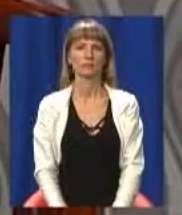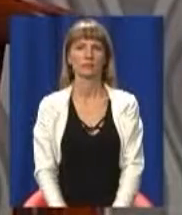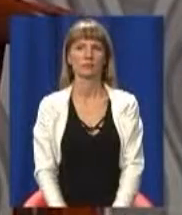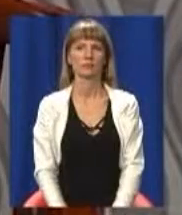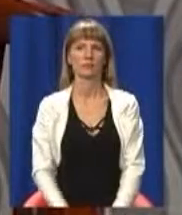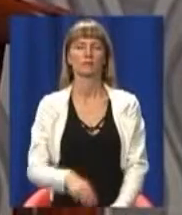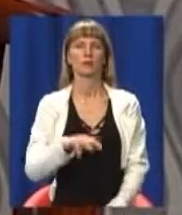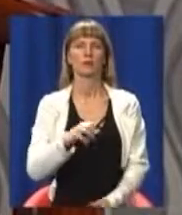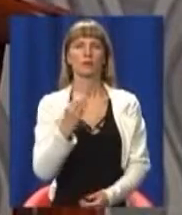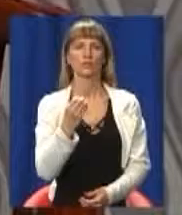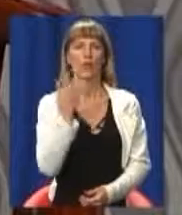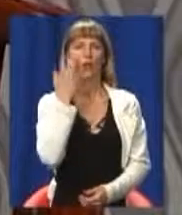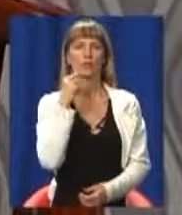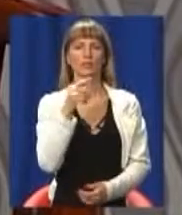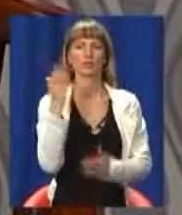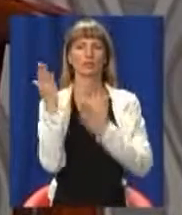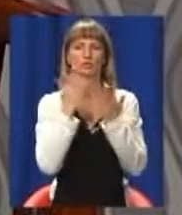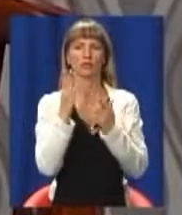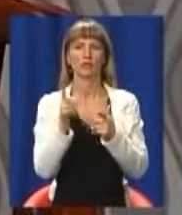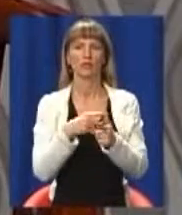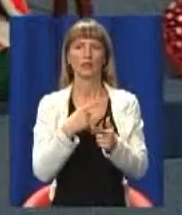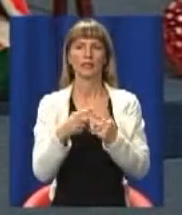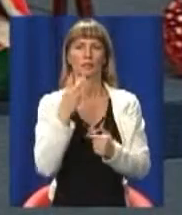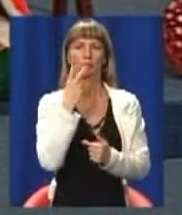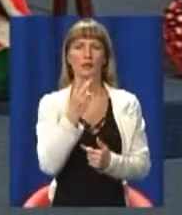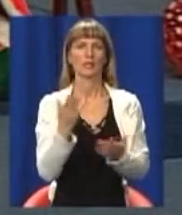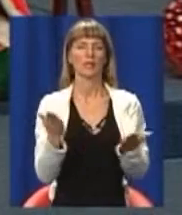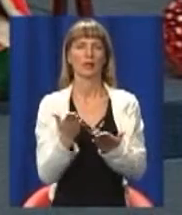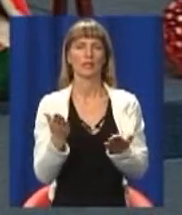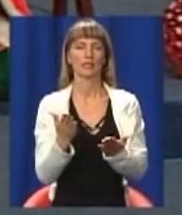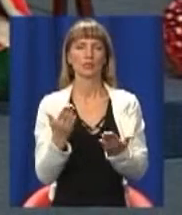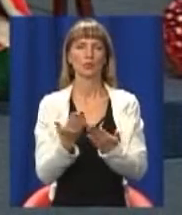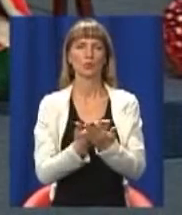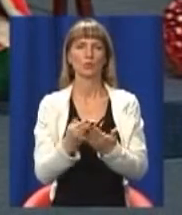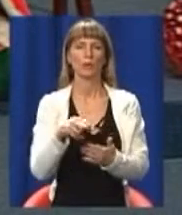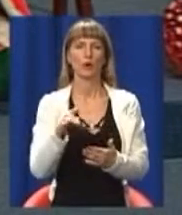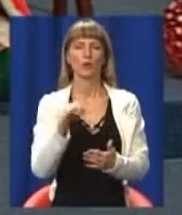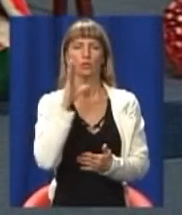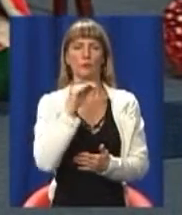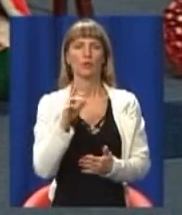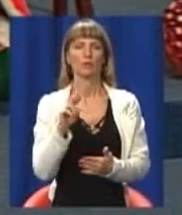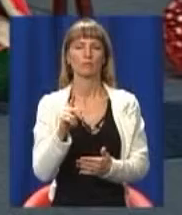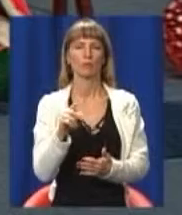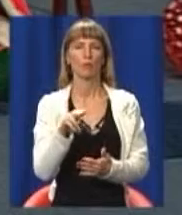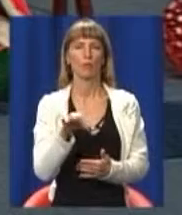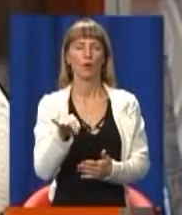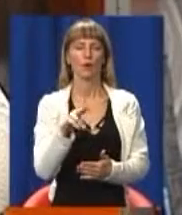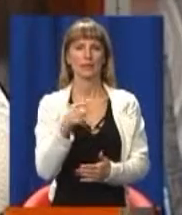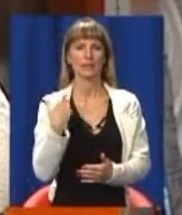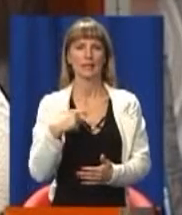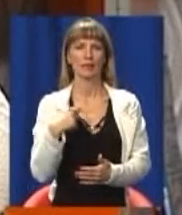До речі, Маша, ось коли ти читаєш або переглядаєш якісь там сюжети про песиків, от яку породу ти б собі